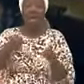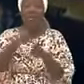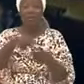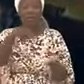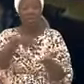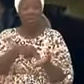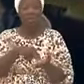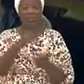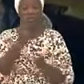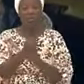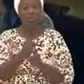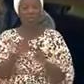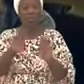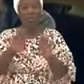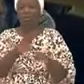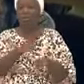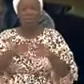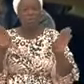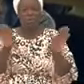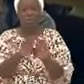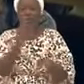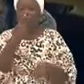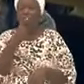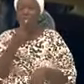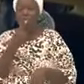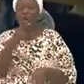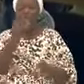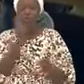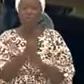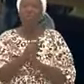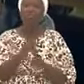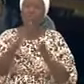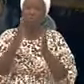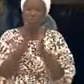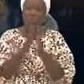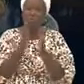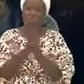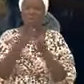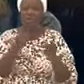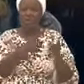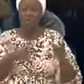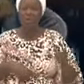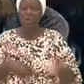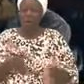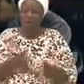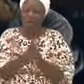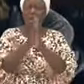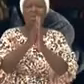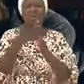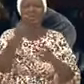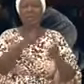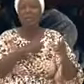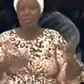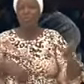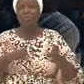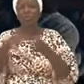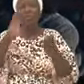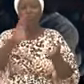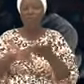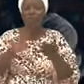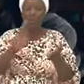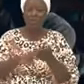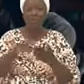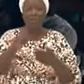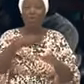te lèves prix femme tes yeux tu doit réclamer aussi à demander au seigneur mais n'a pris